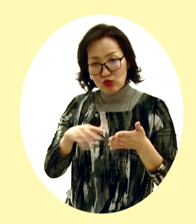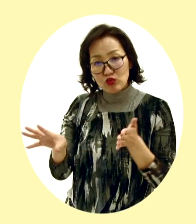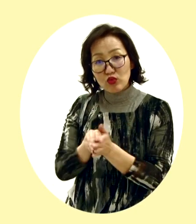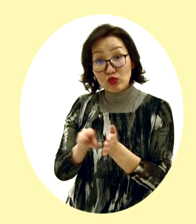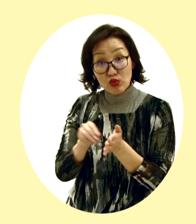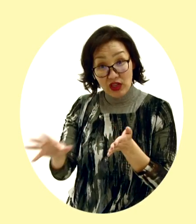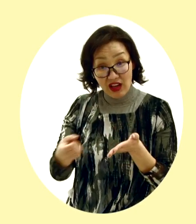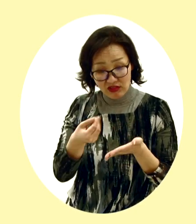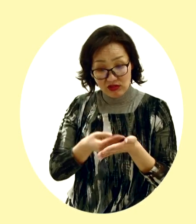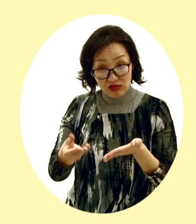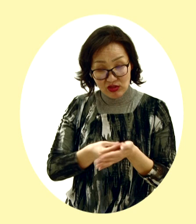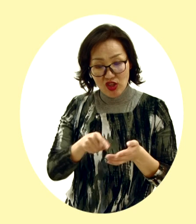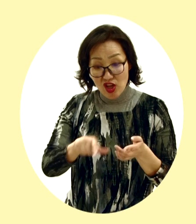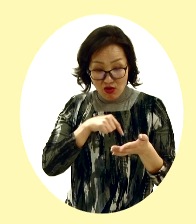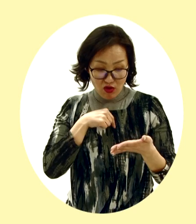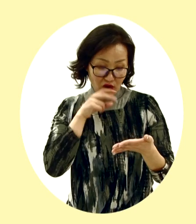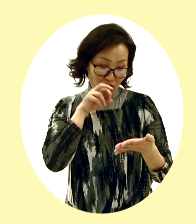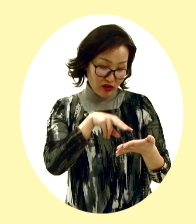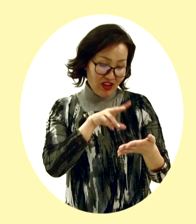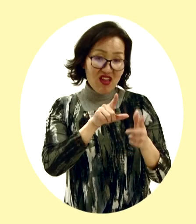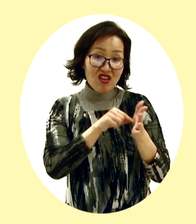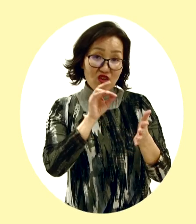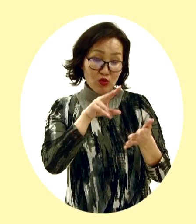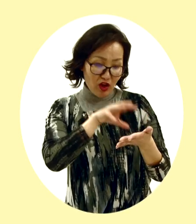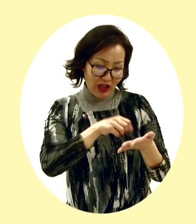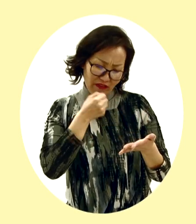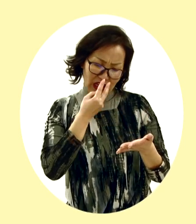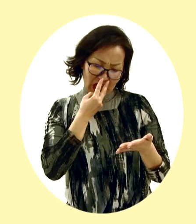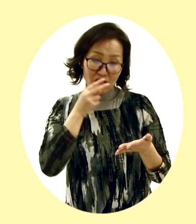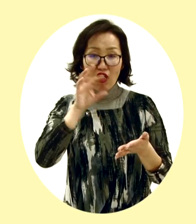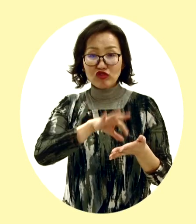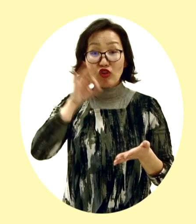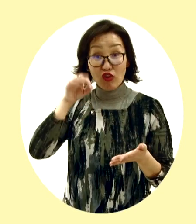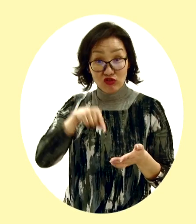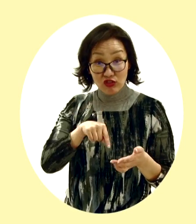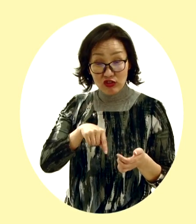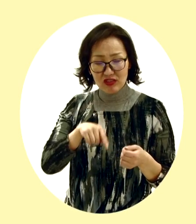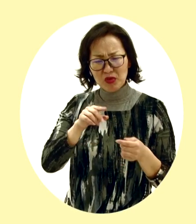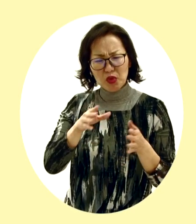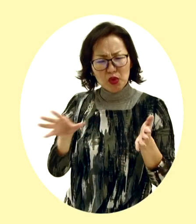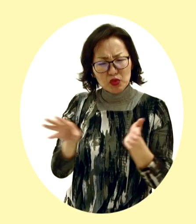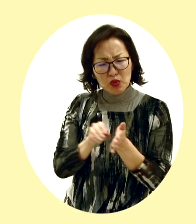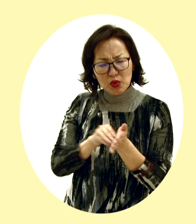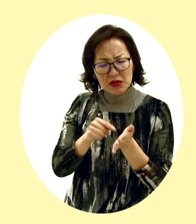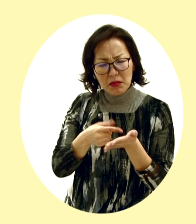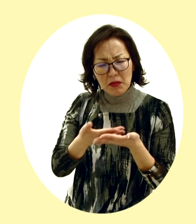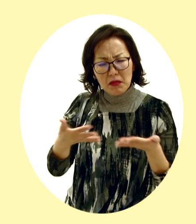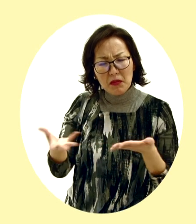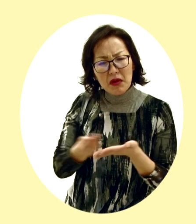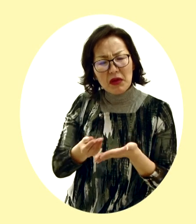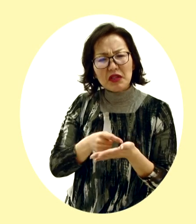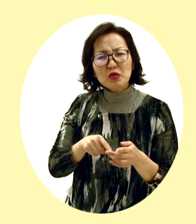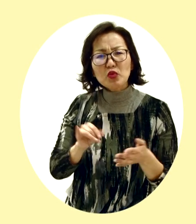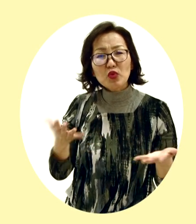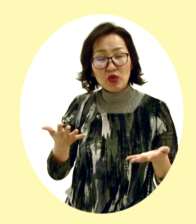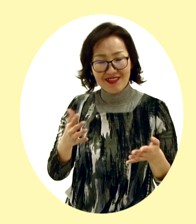цуглуулна. Түүнээсээ хэрэгтэй зүйлээ олж сонгоно. Цуглуулсан материалаас яг юуг яриахаа зэгцлэх юм